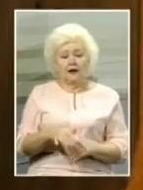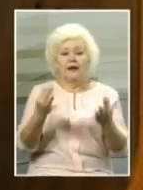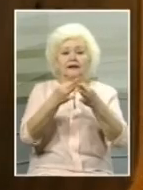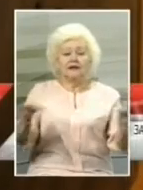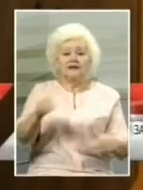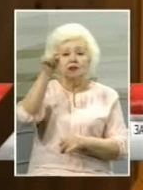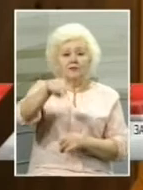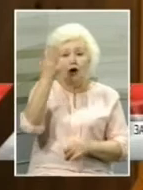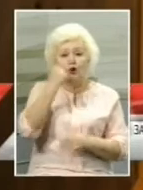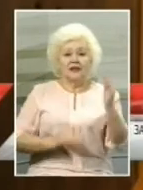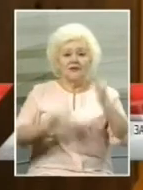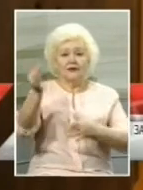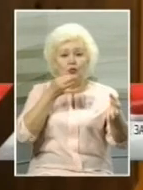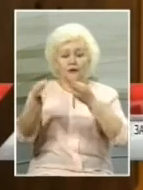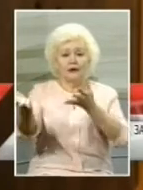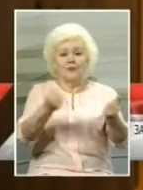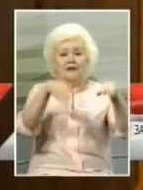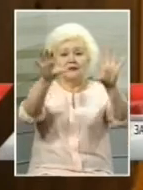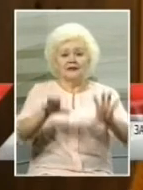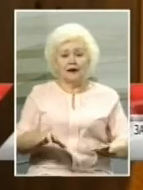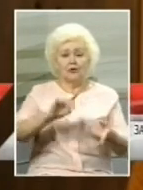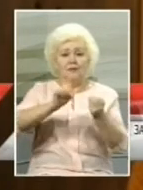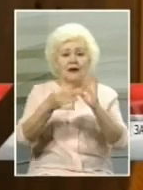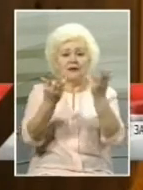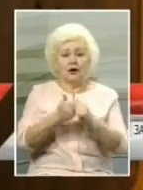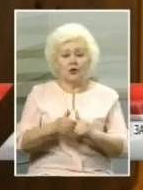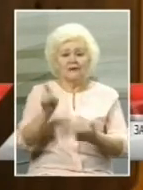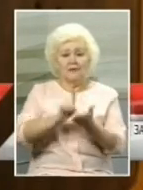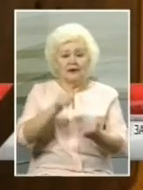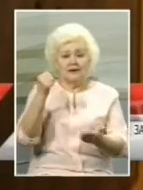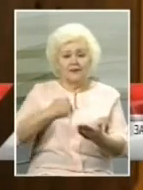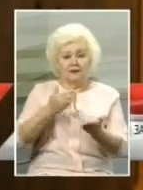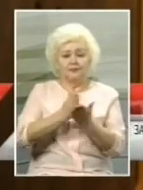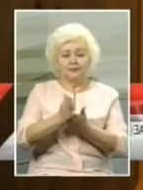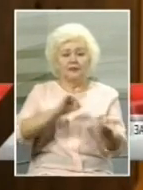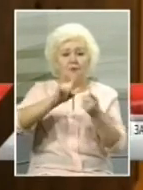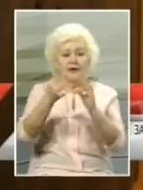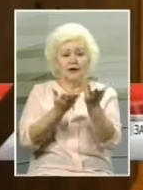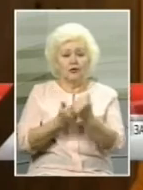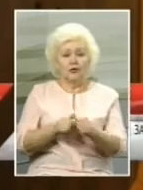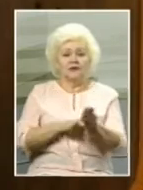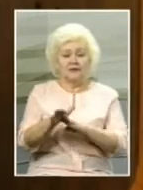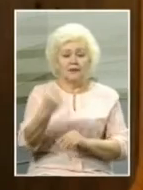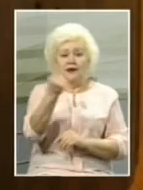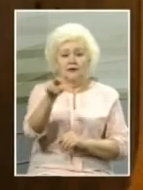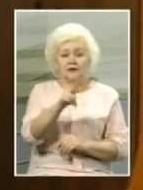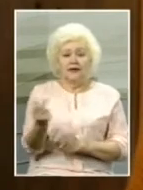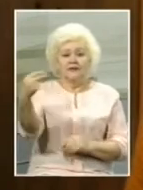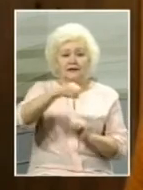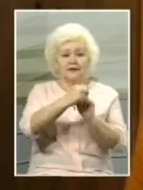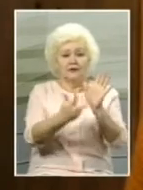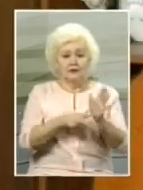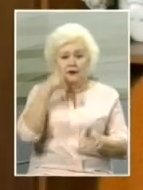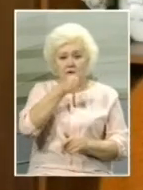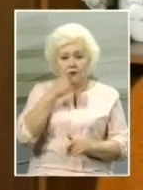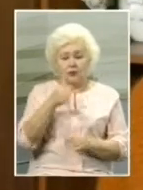Незалежно від того, коли Верховна Рада прийме закон про перерахунок пенсії військовослужбовцям, перерахунок буде здійснено з 1 січня